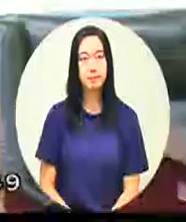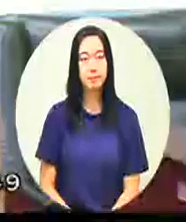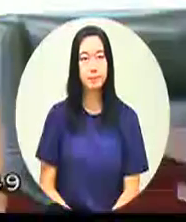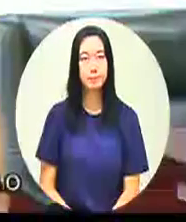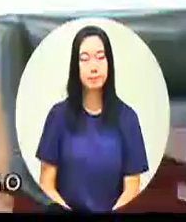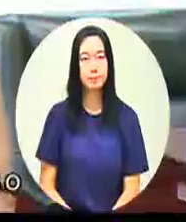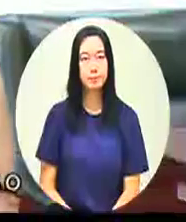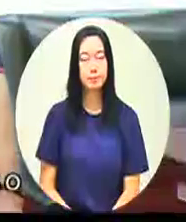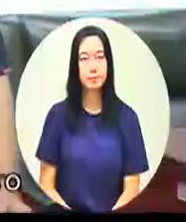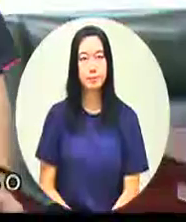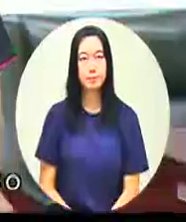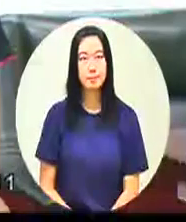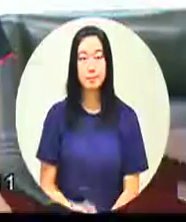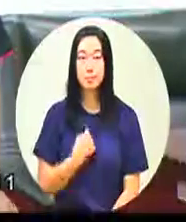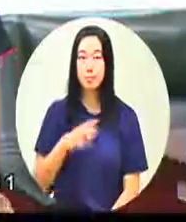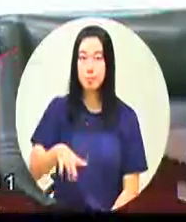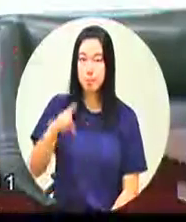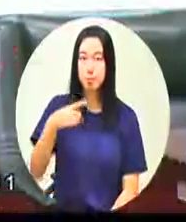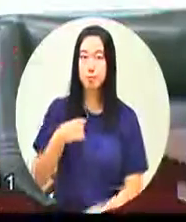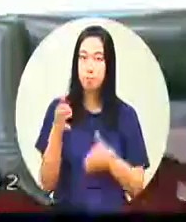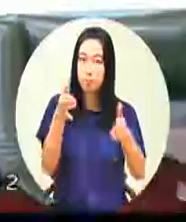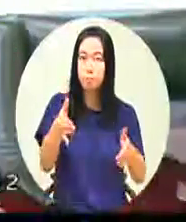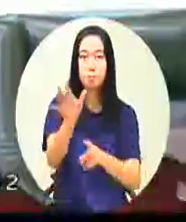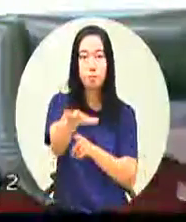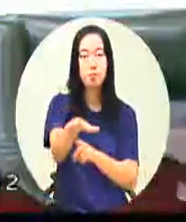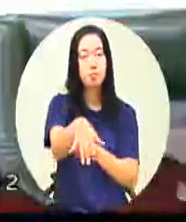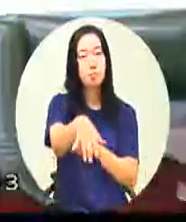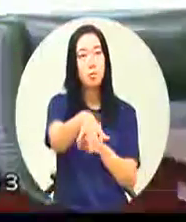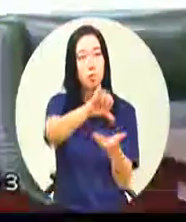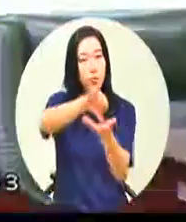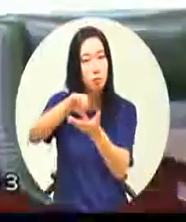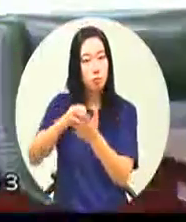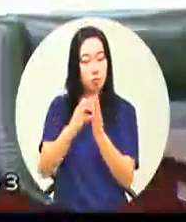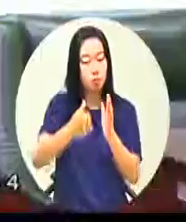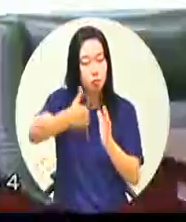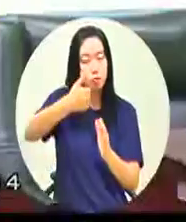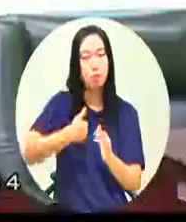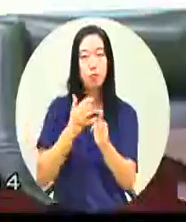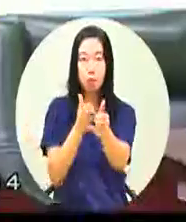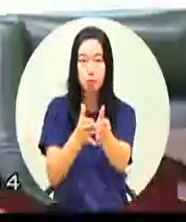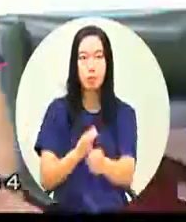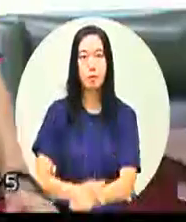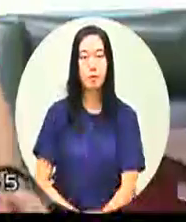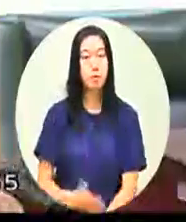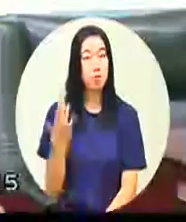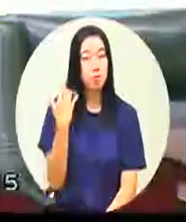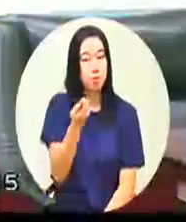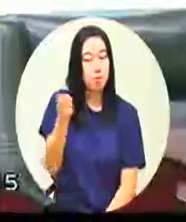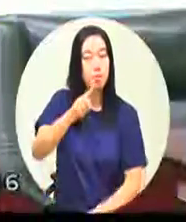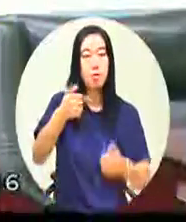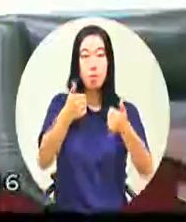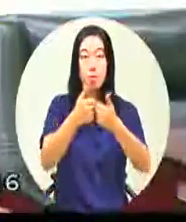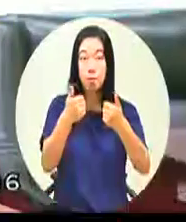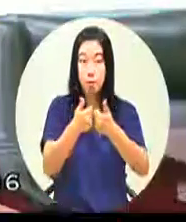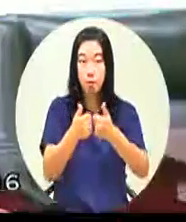来甲咱的农业局长呢，我顶届咱的会期呢，我嘛伫甲